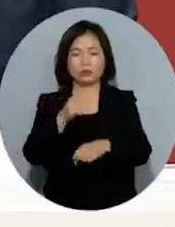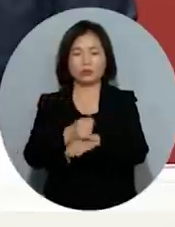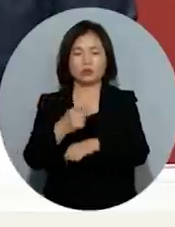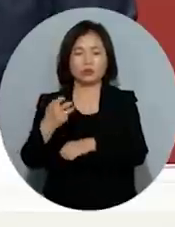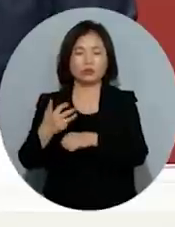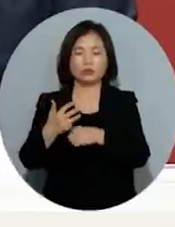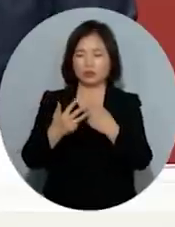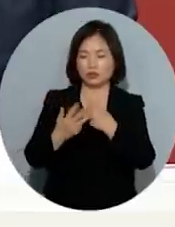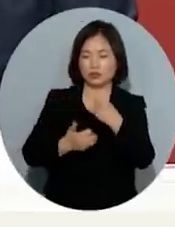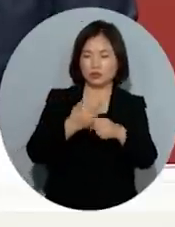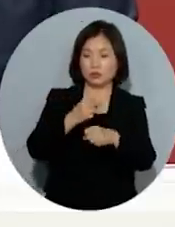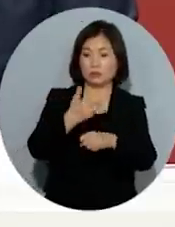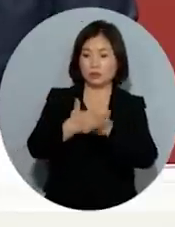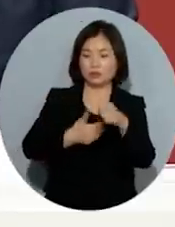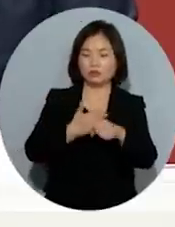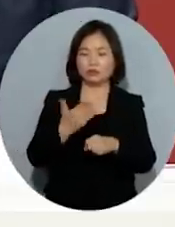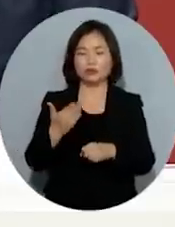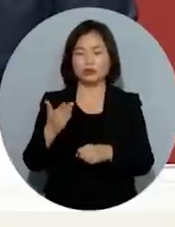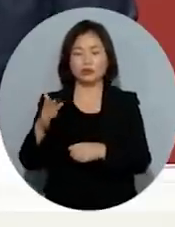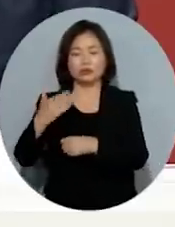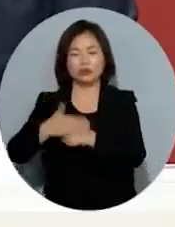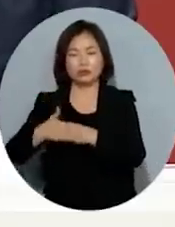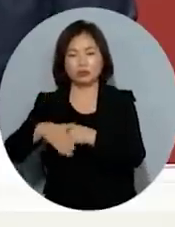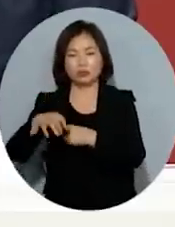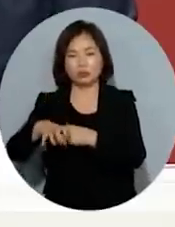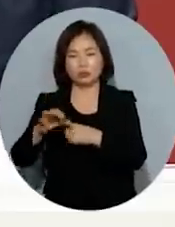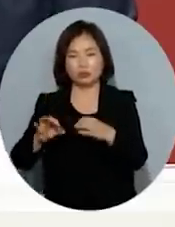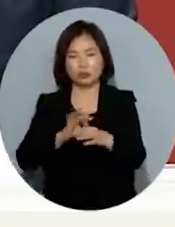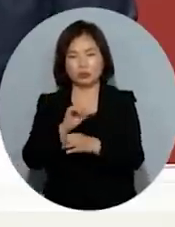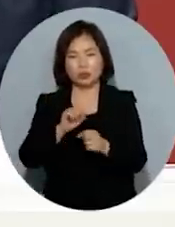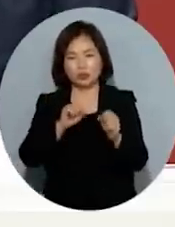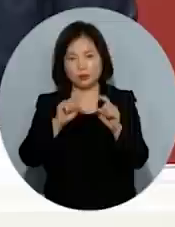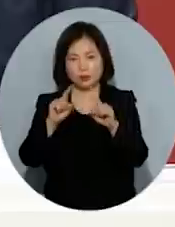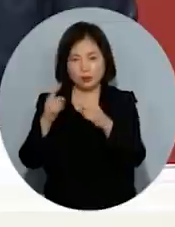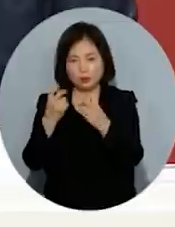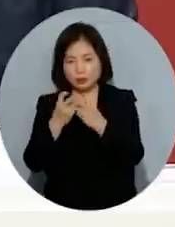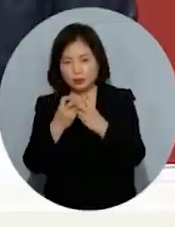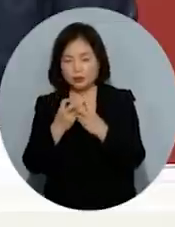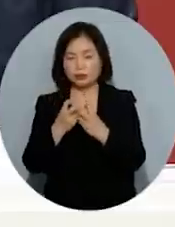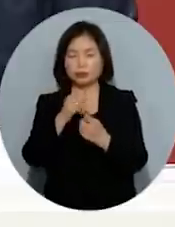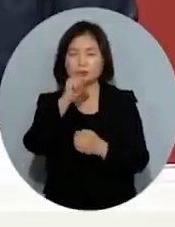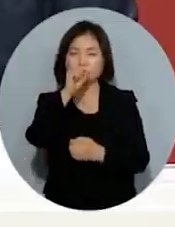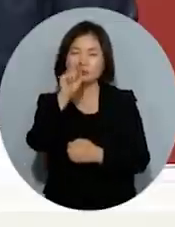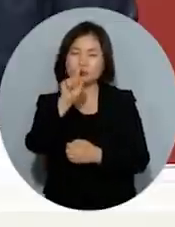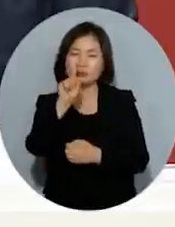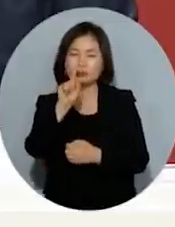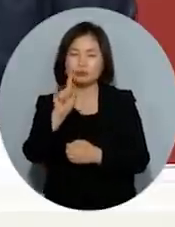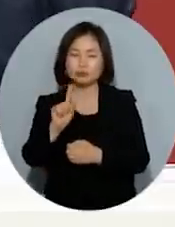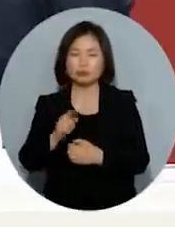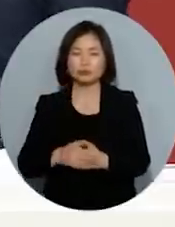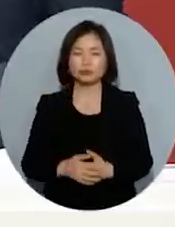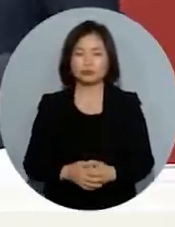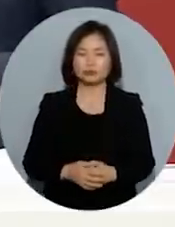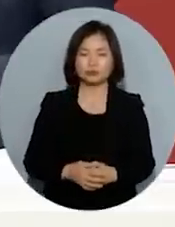알고 계시죠? 네네. 그럼 대구 이게 경제 회생 대책은 어떻게 했으면 좋겠습니까?